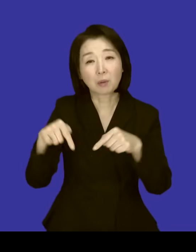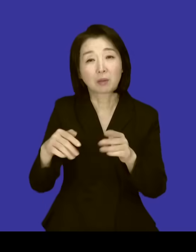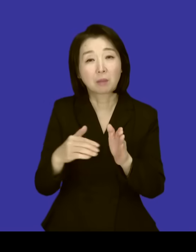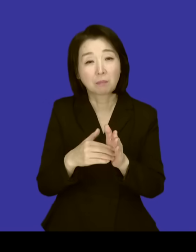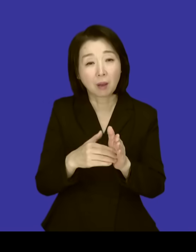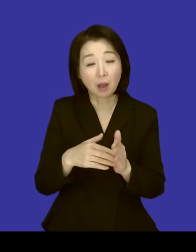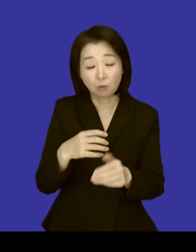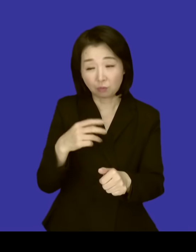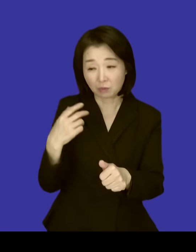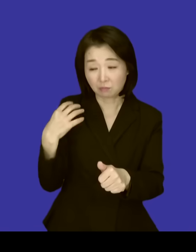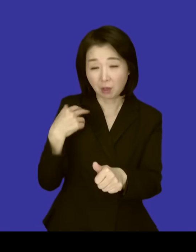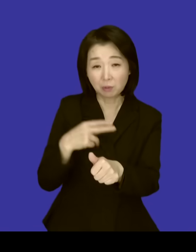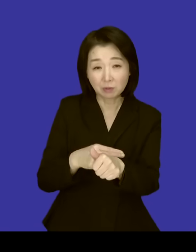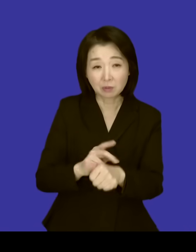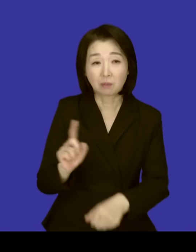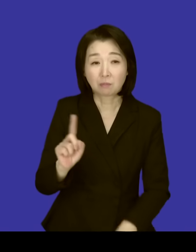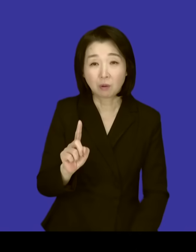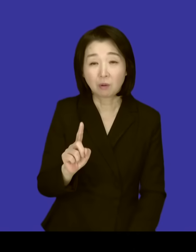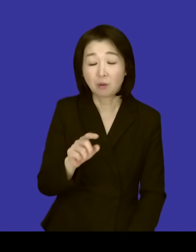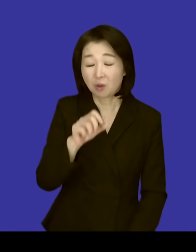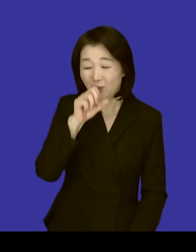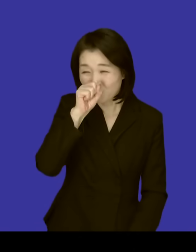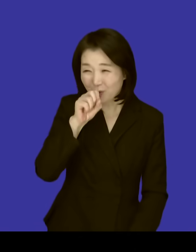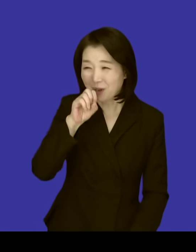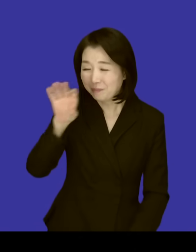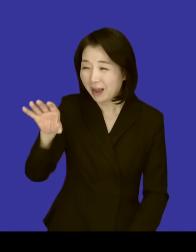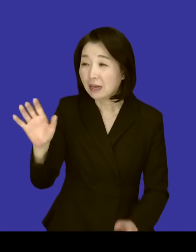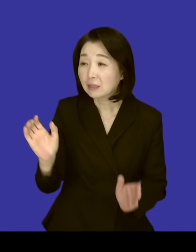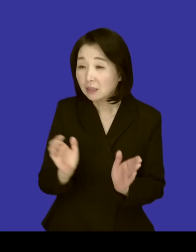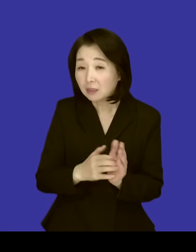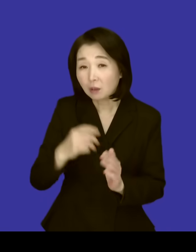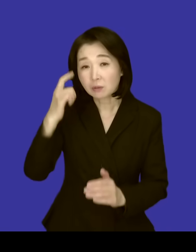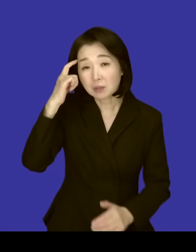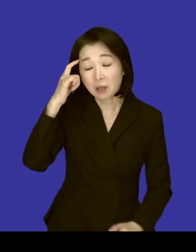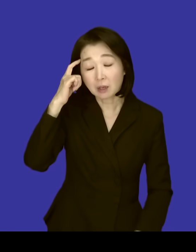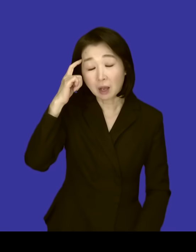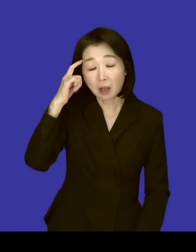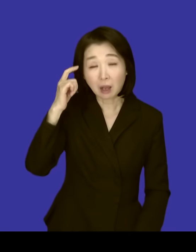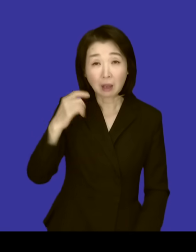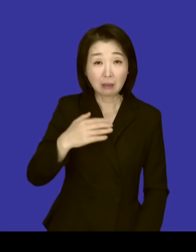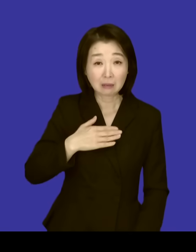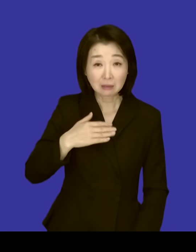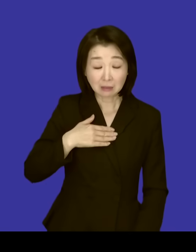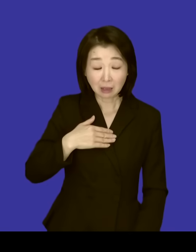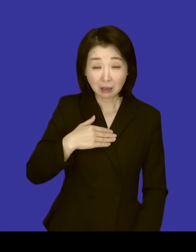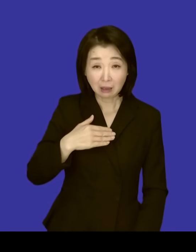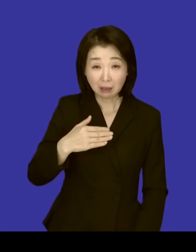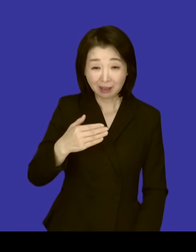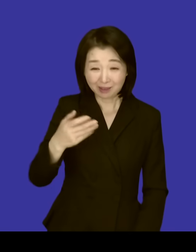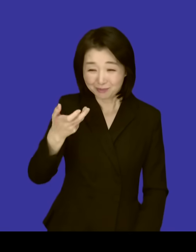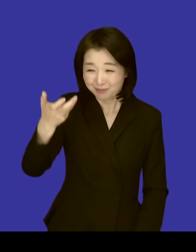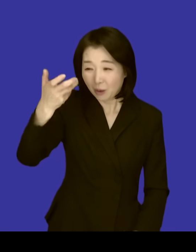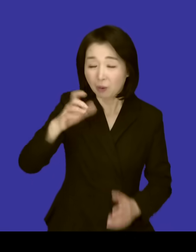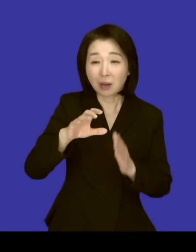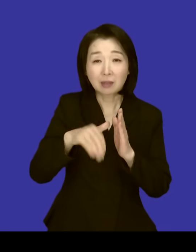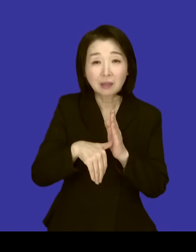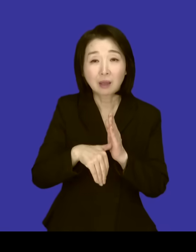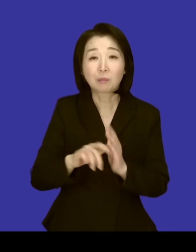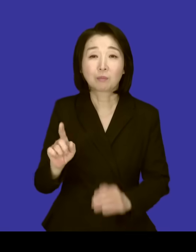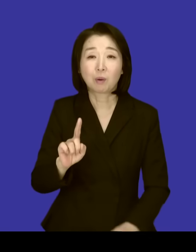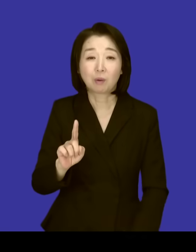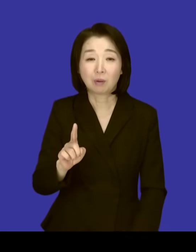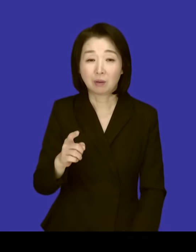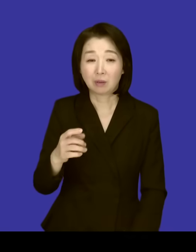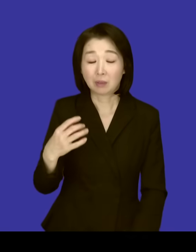그냥 뭐 우리 담임 선생님 뭐 좋게 말해줬겠지 이래 생각을 했는데 네. 학년이 올라갈 때마다 담임 선생님들께서 저에